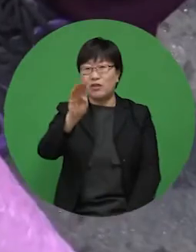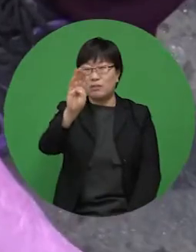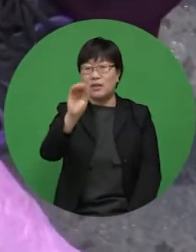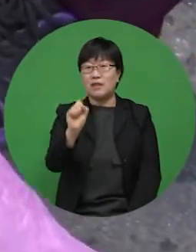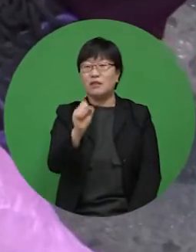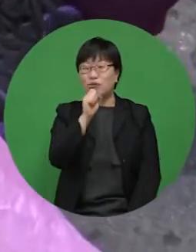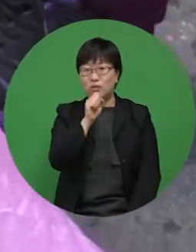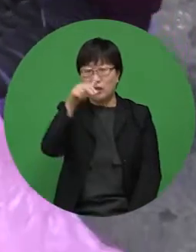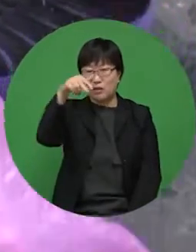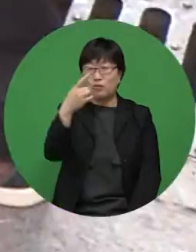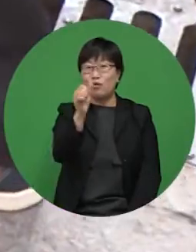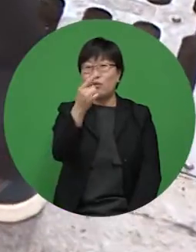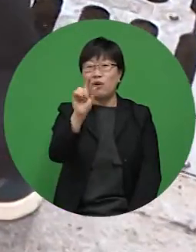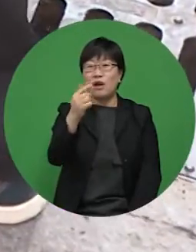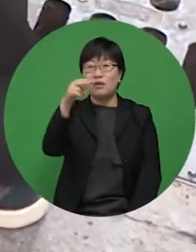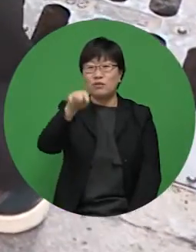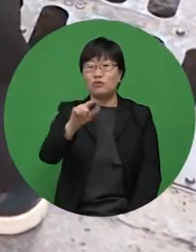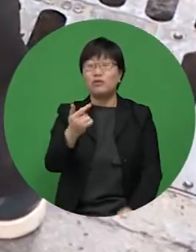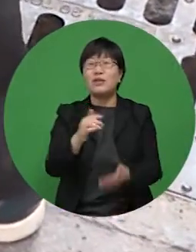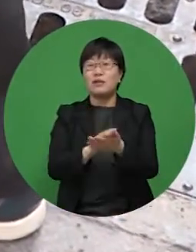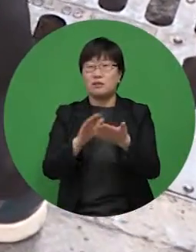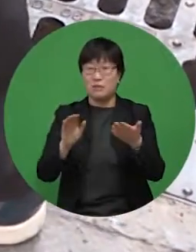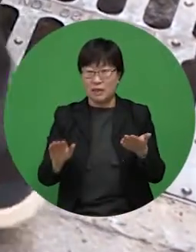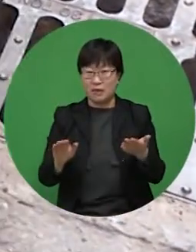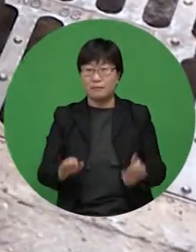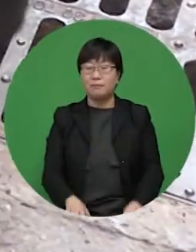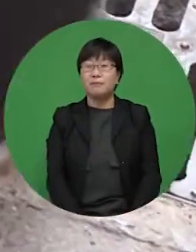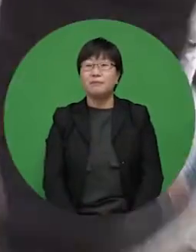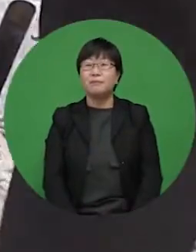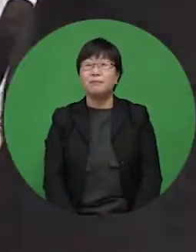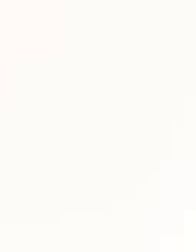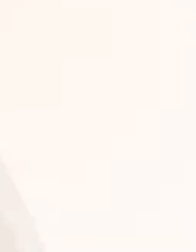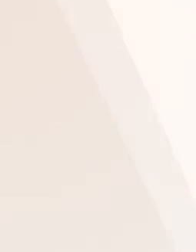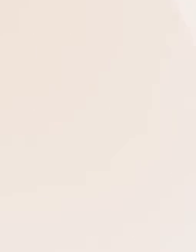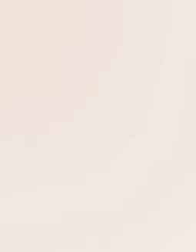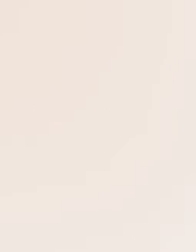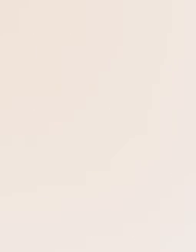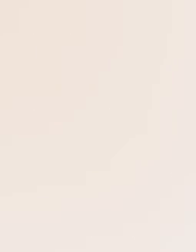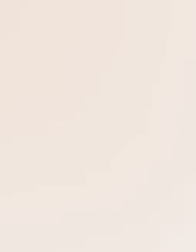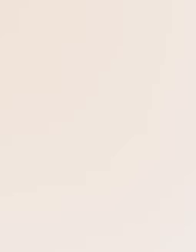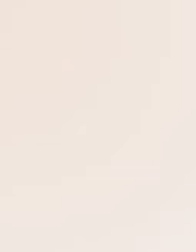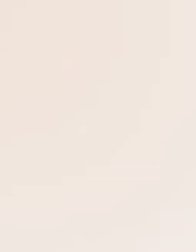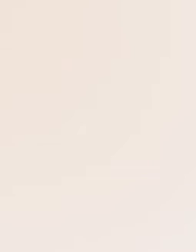지금까지 GBS 구민 리포터 조한순이었습니다.